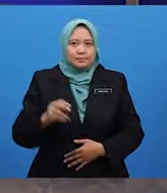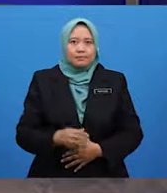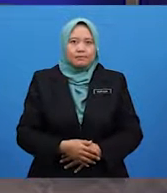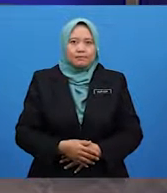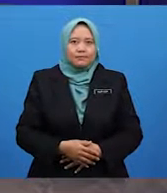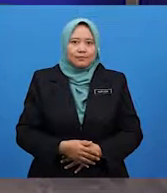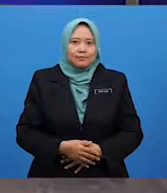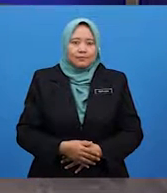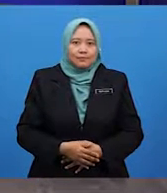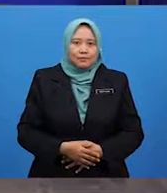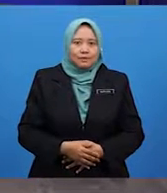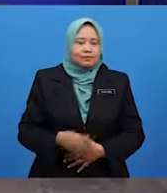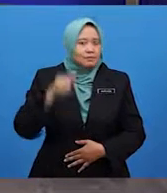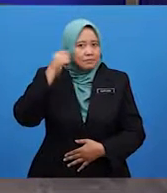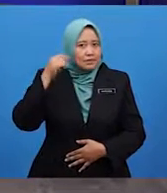akrilik.